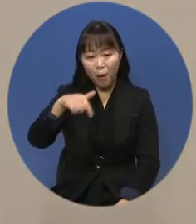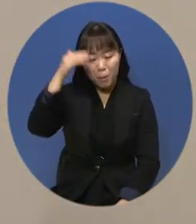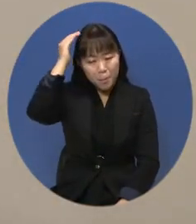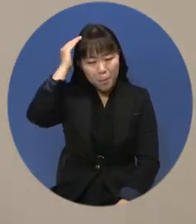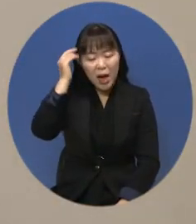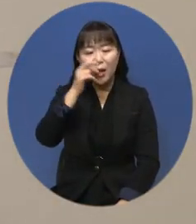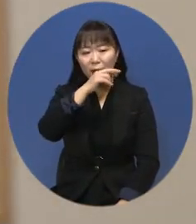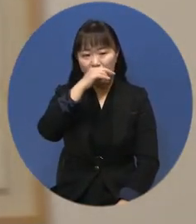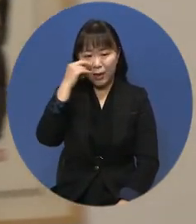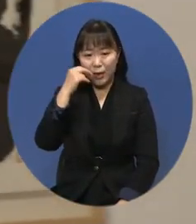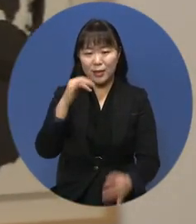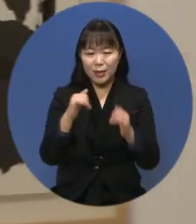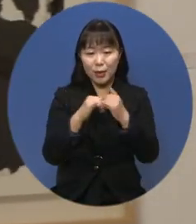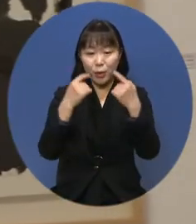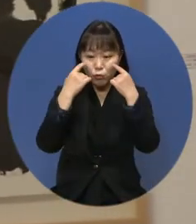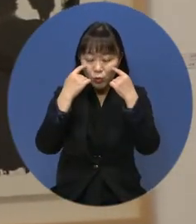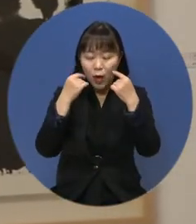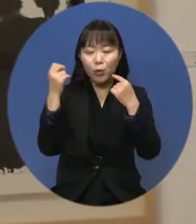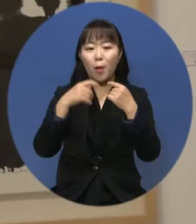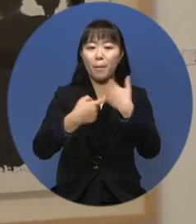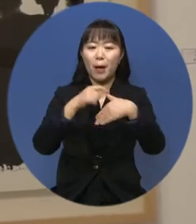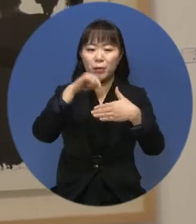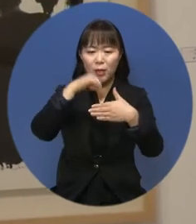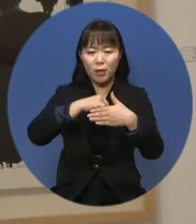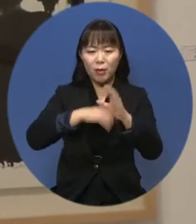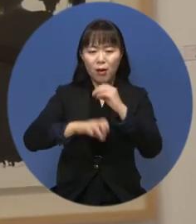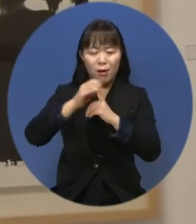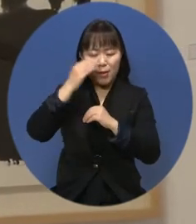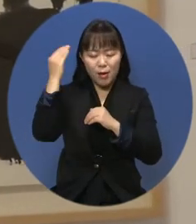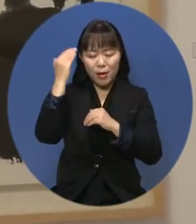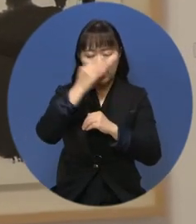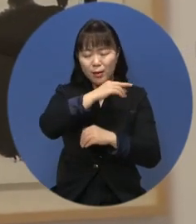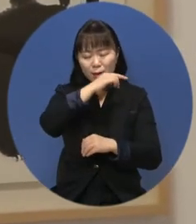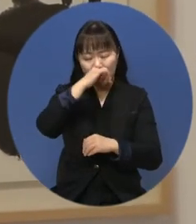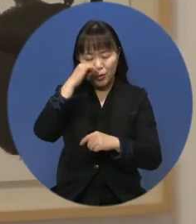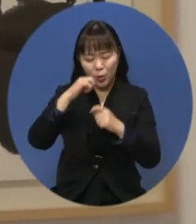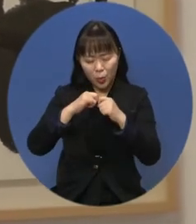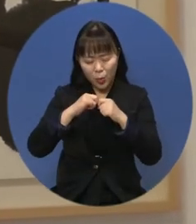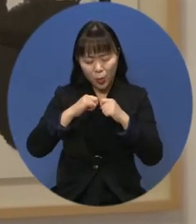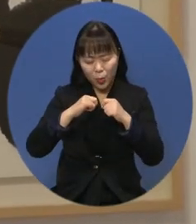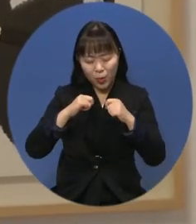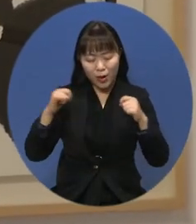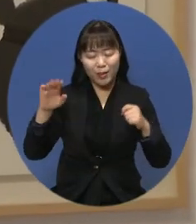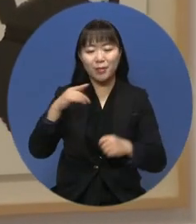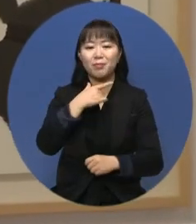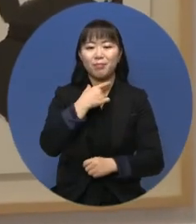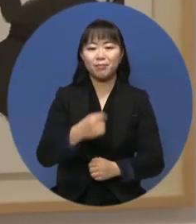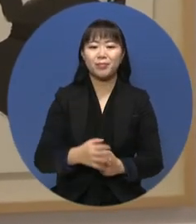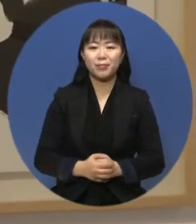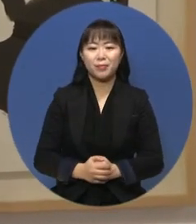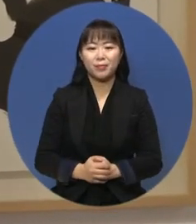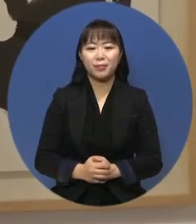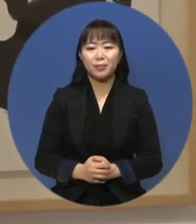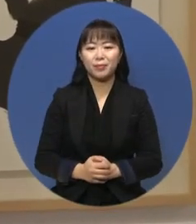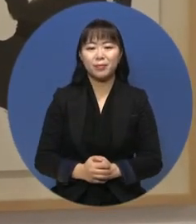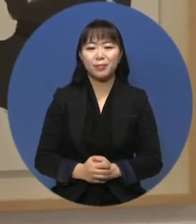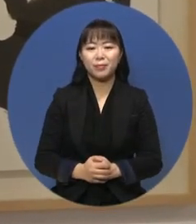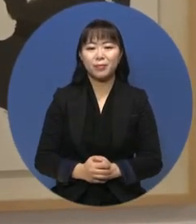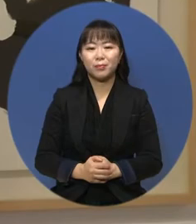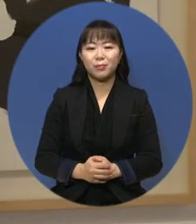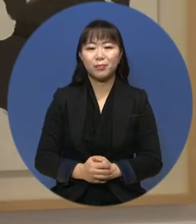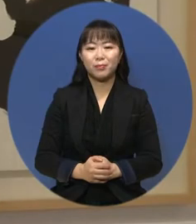눈과 마음 속에서 더욱 맑고 깨끗한 향기로 오랫동안 랑 끼를 기대합니다 복지 tv 뉴스